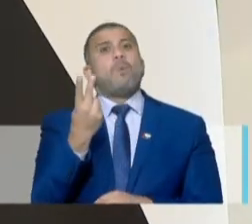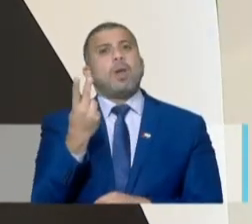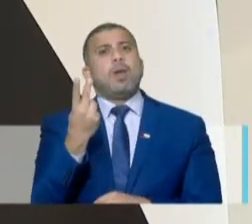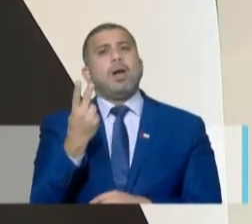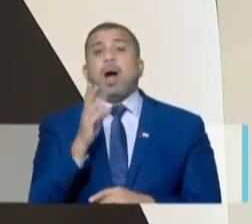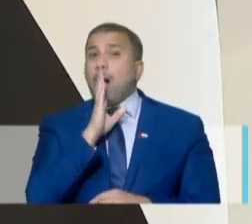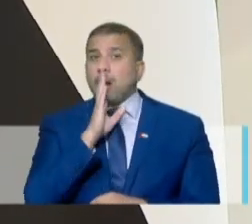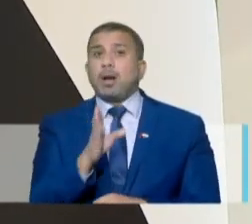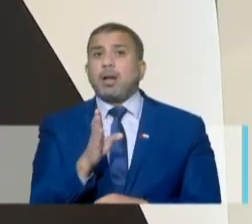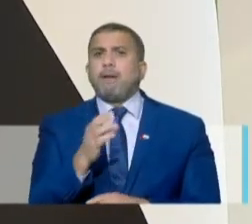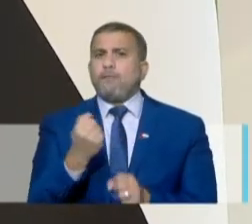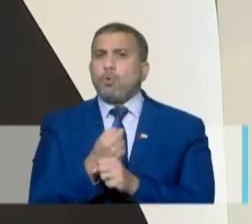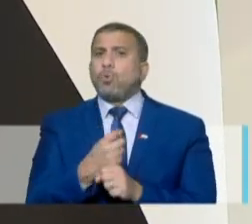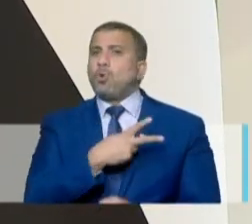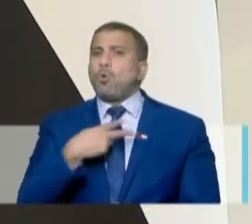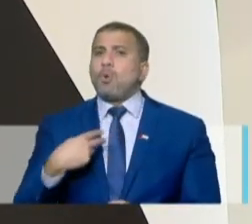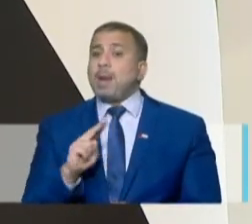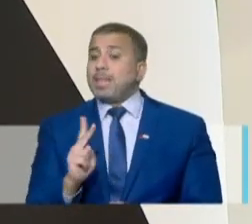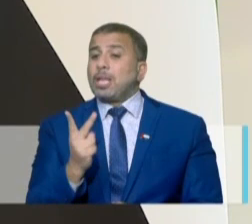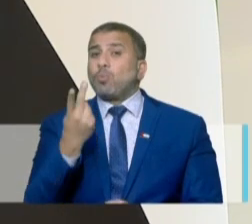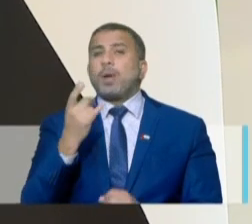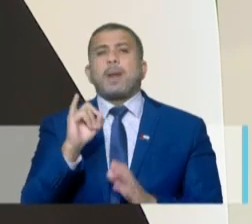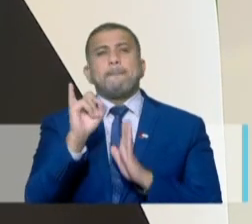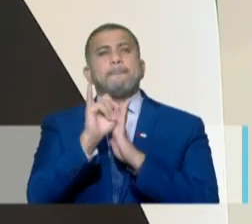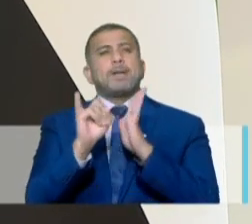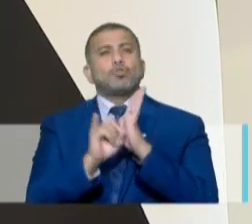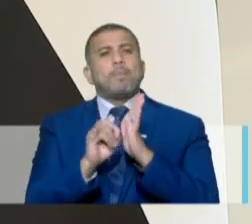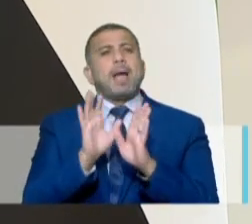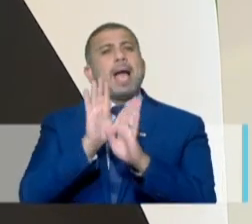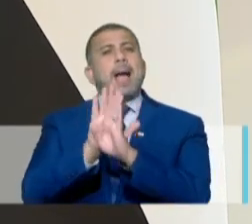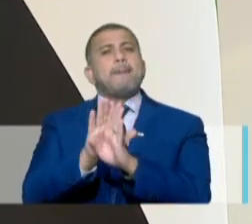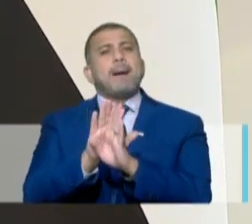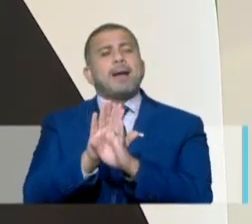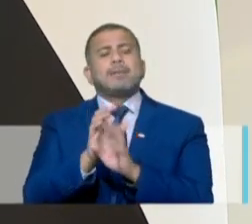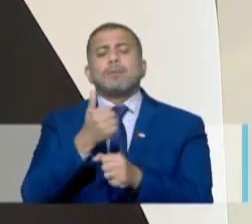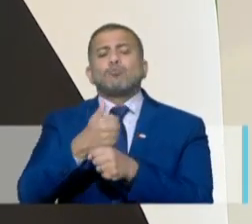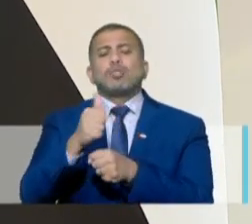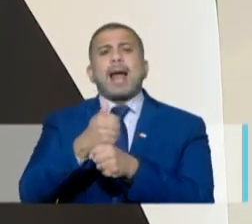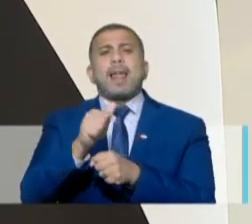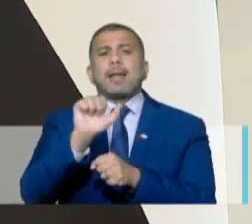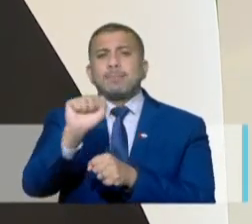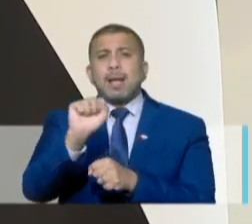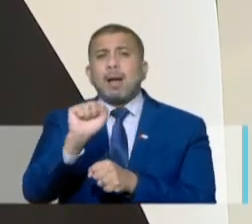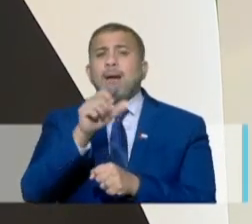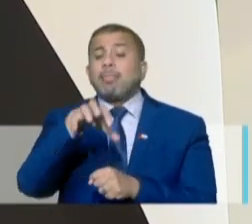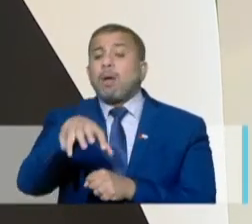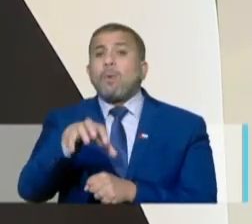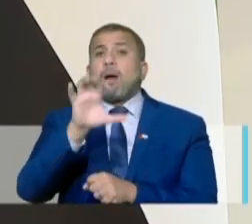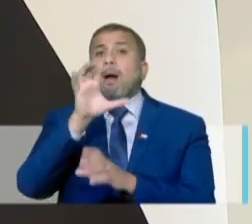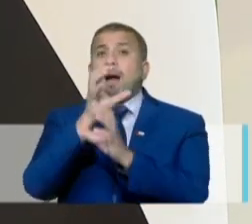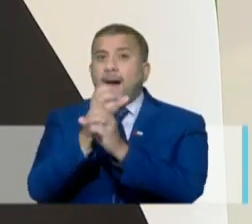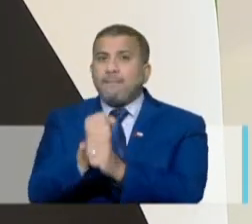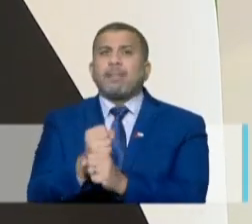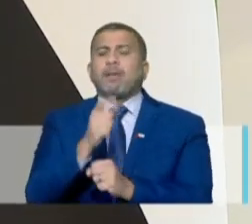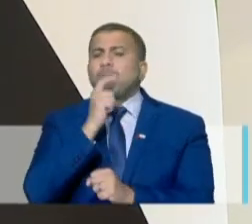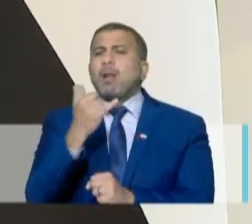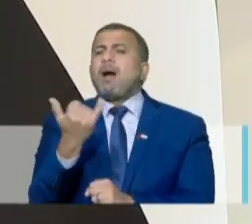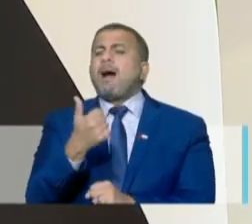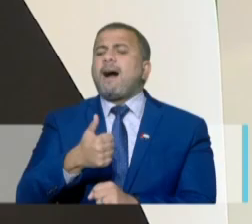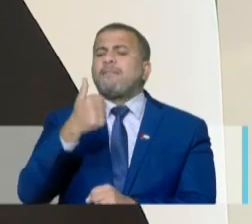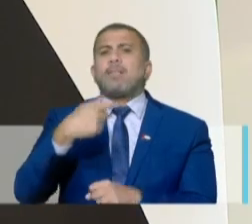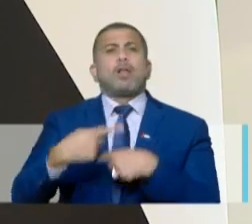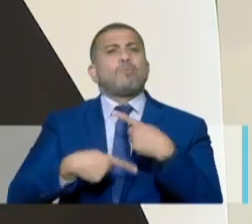تحول حقيقيه في الجهد الحكوميه لتطوير منظومه حمايه المستهلك بالدوله وفق افضل